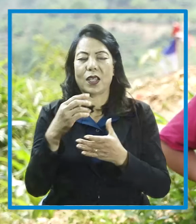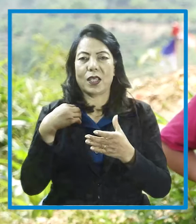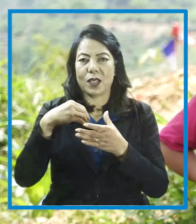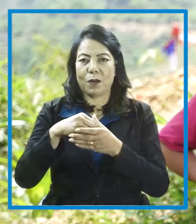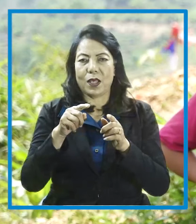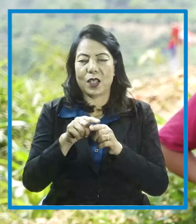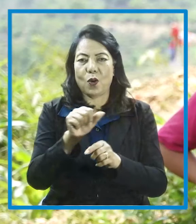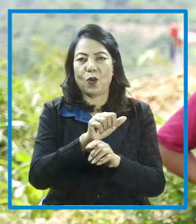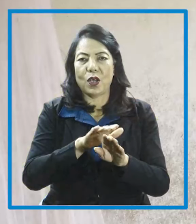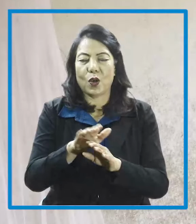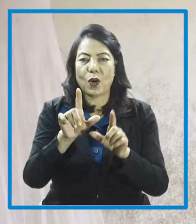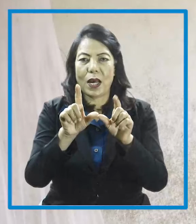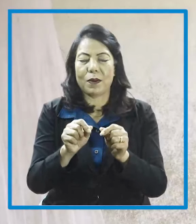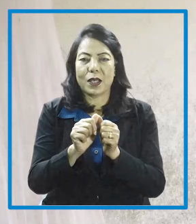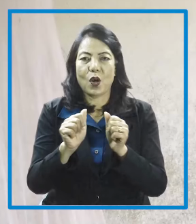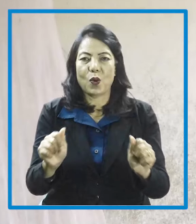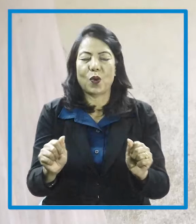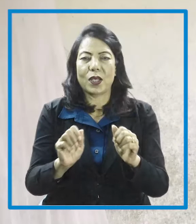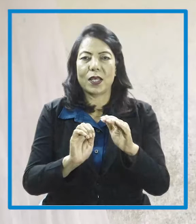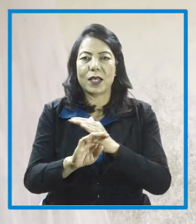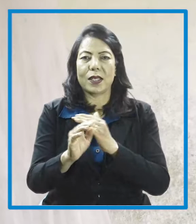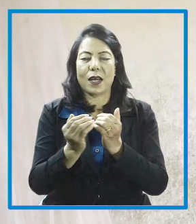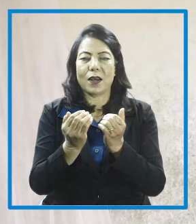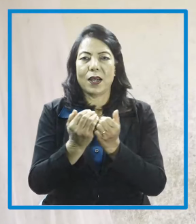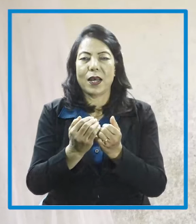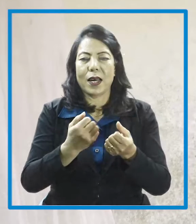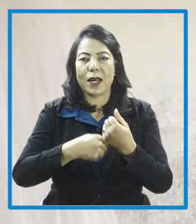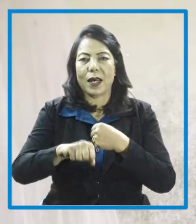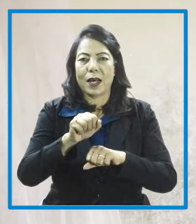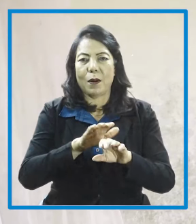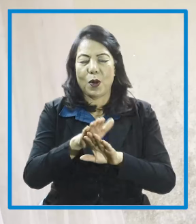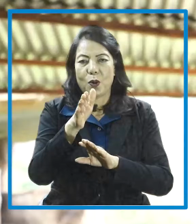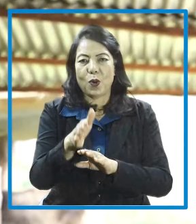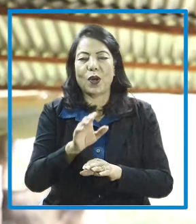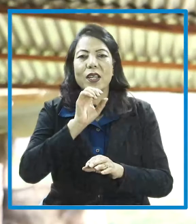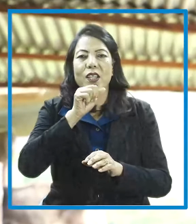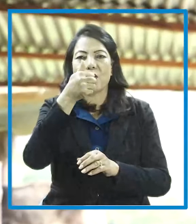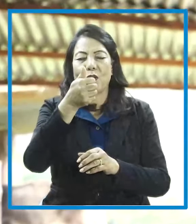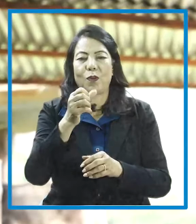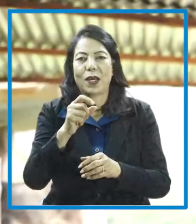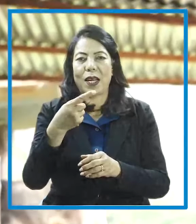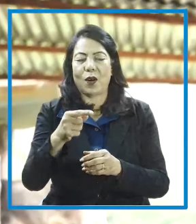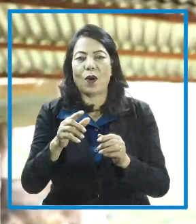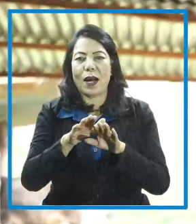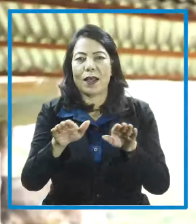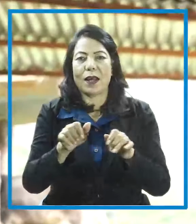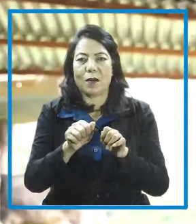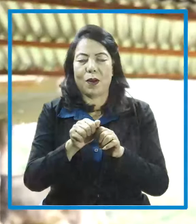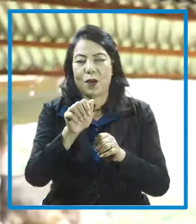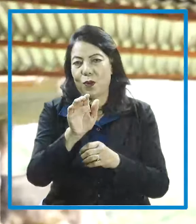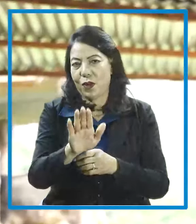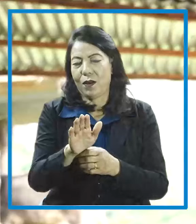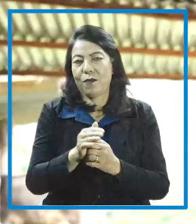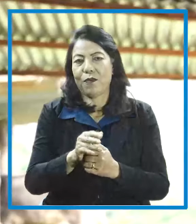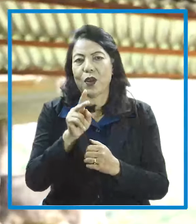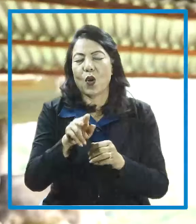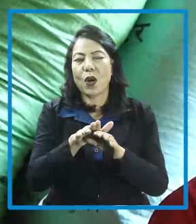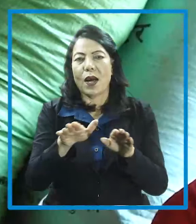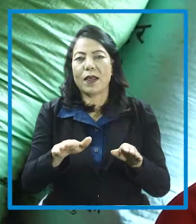समुदायको सक्रिय सहभागितासहित उनीहरूको आवश्यकता अनुसार सञ्चालन गरिएका क्रियाकलापहरूले दिगोपनाको आधार तयार